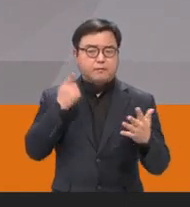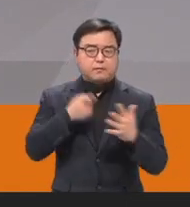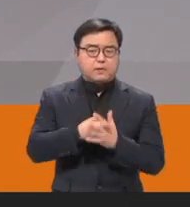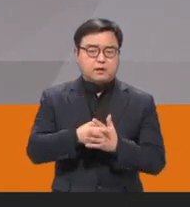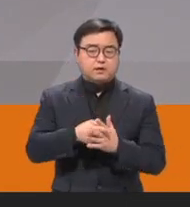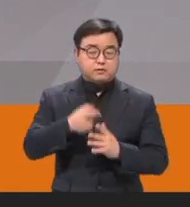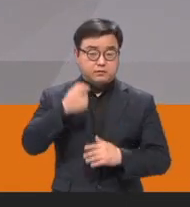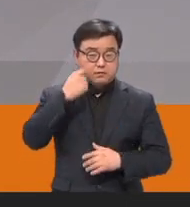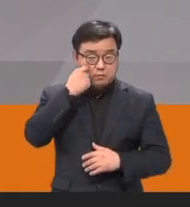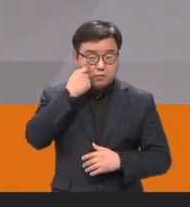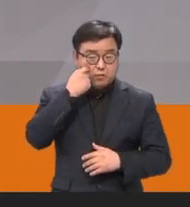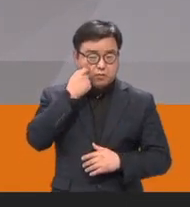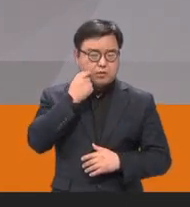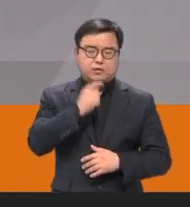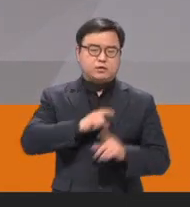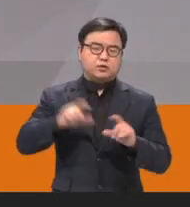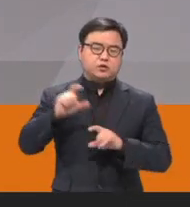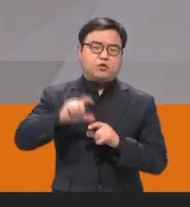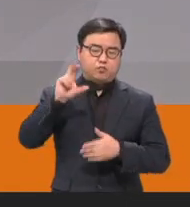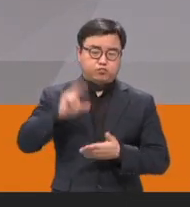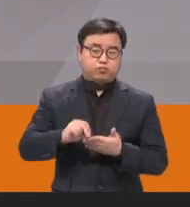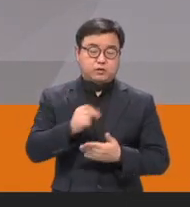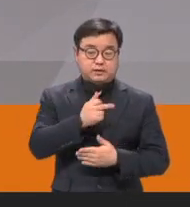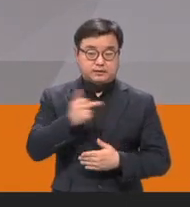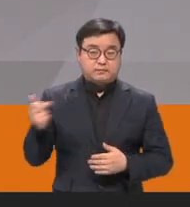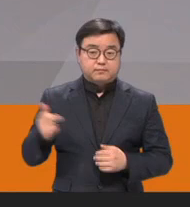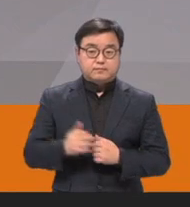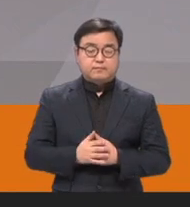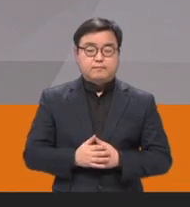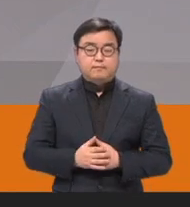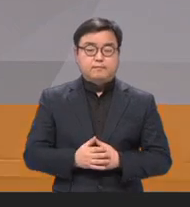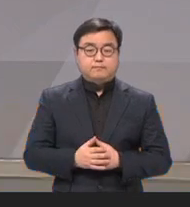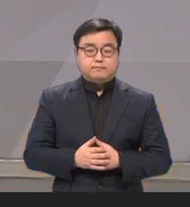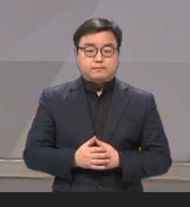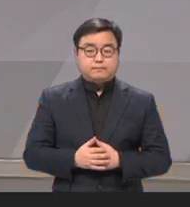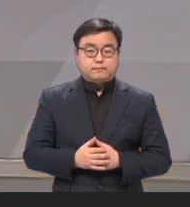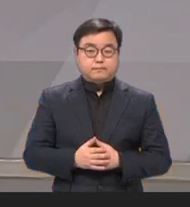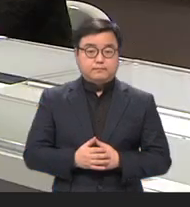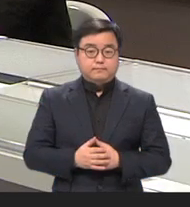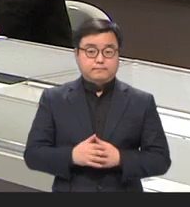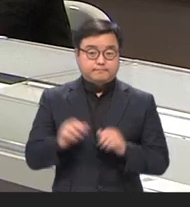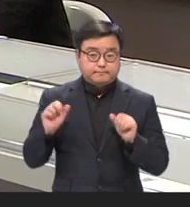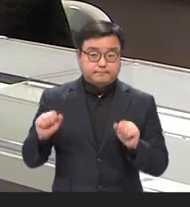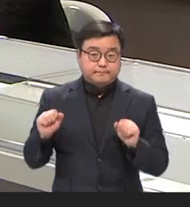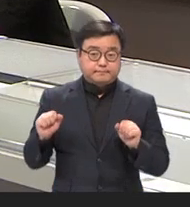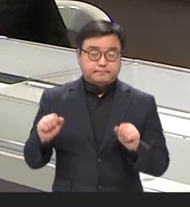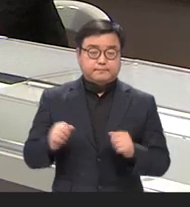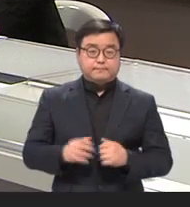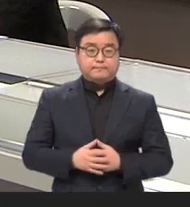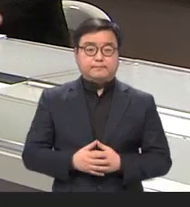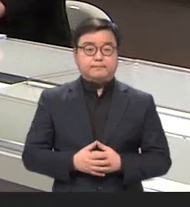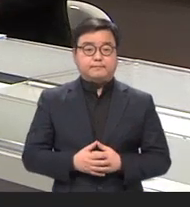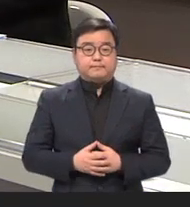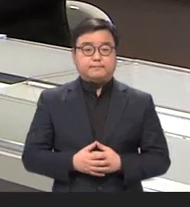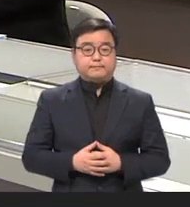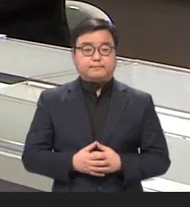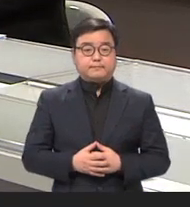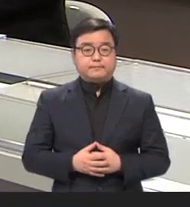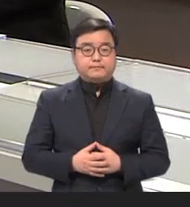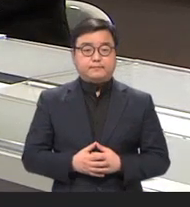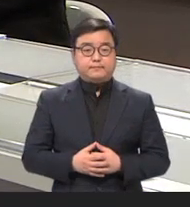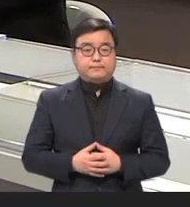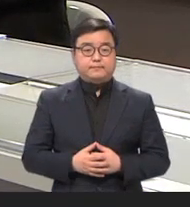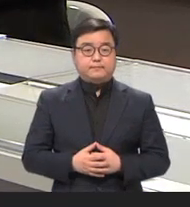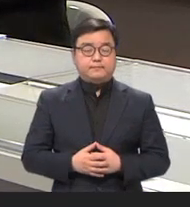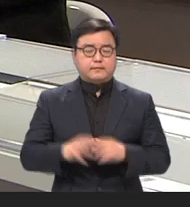사실이 더 큰 문제인데요 취재 기자와 얘기 나눠보겠습니다 이수민 기자 어서 오시죠 자세요 네 안녕하세요